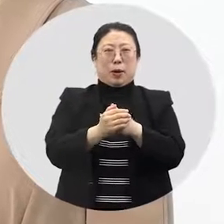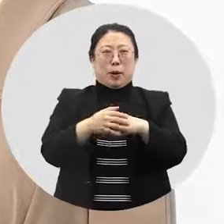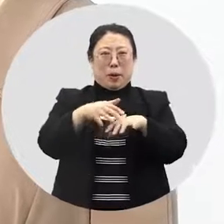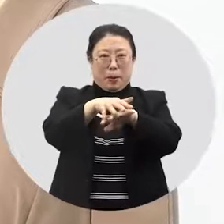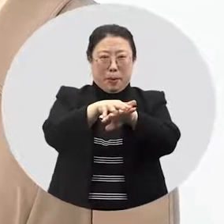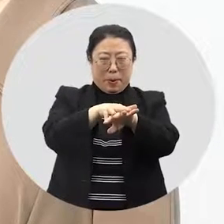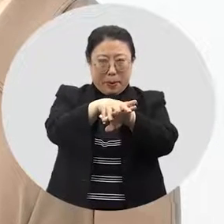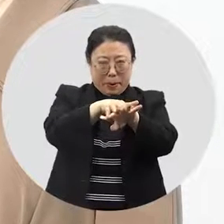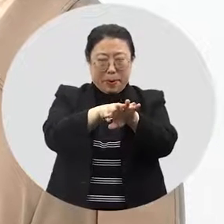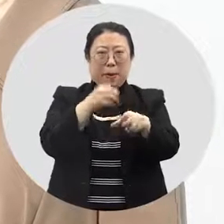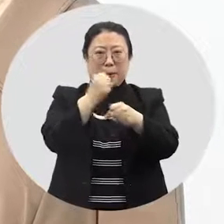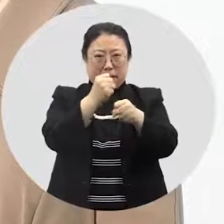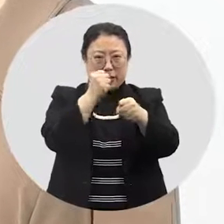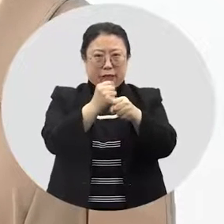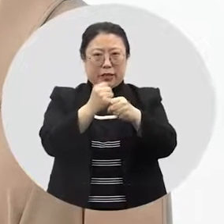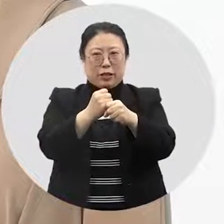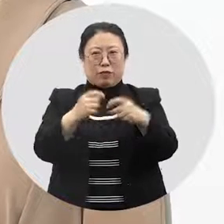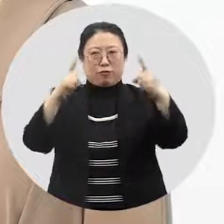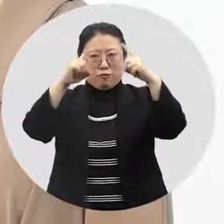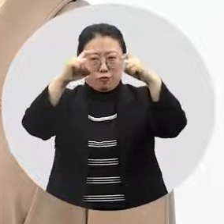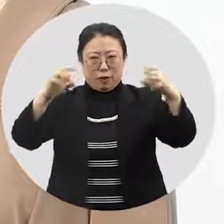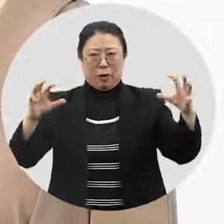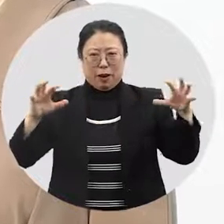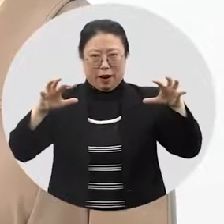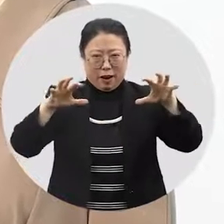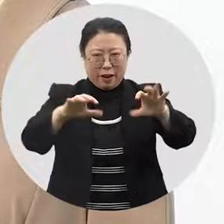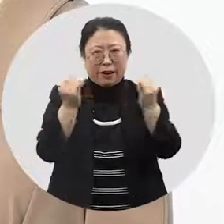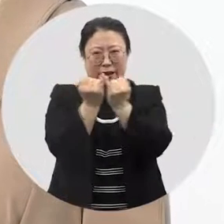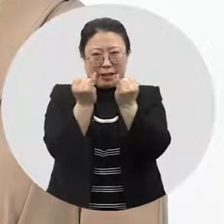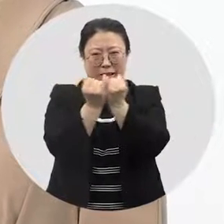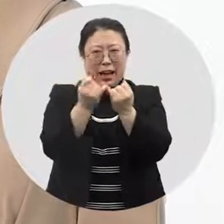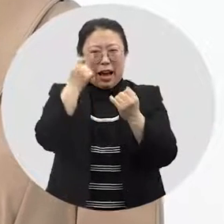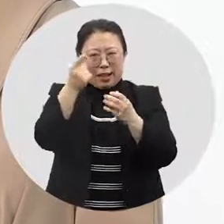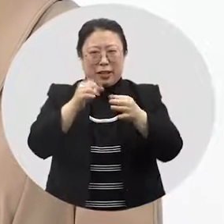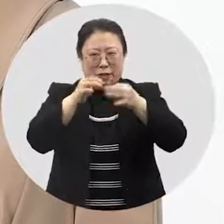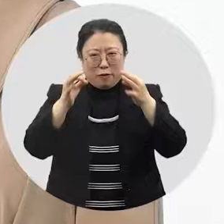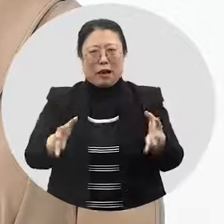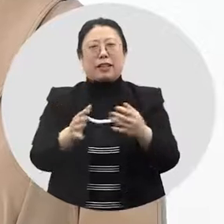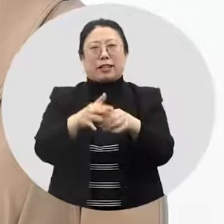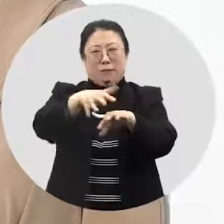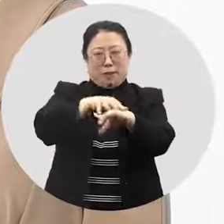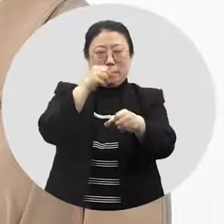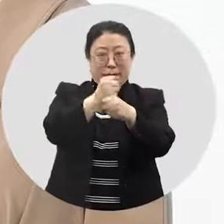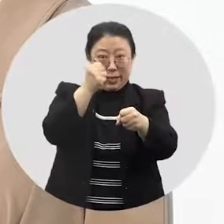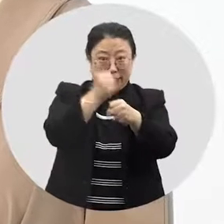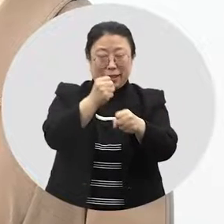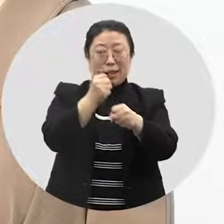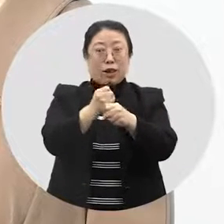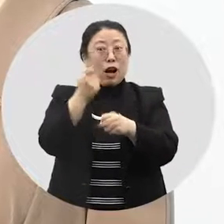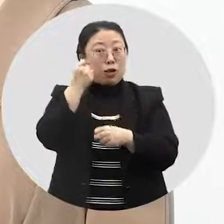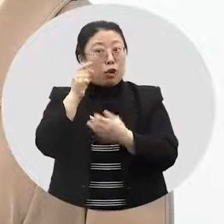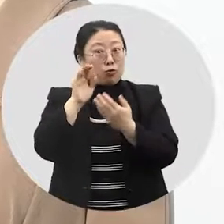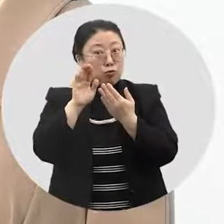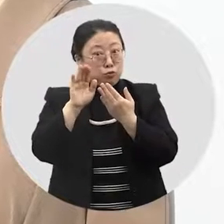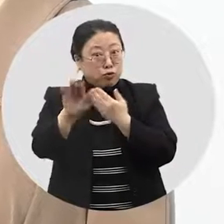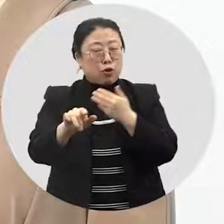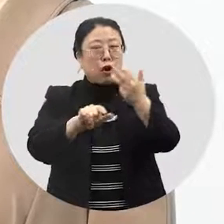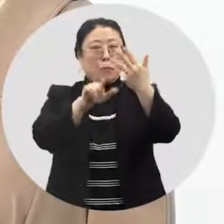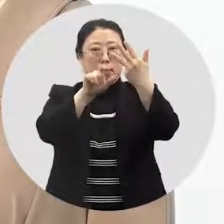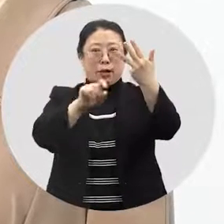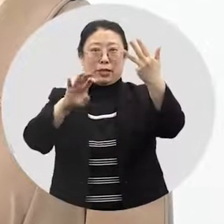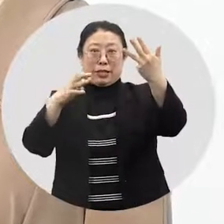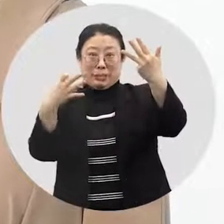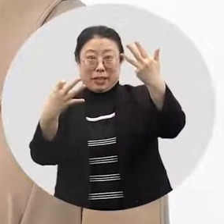배를 짜는 여자들은 모두 궁궐로 모여 편을 나누고 한 달 동안 배를 쪘어요 그리고 배를 짜기